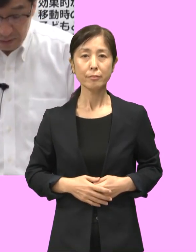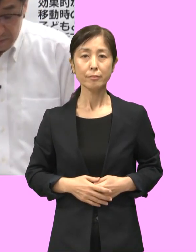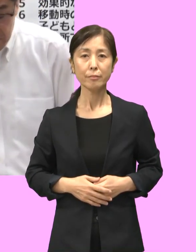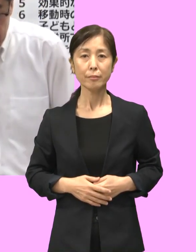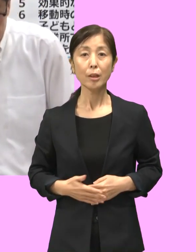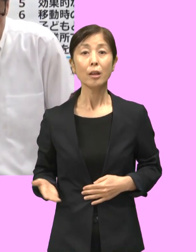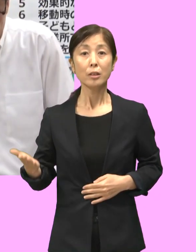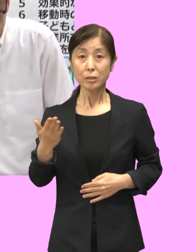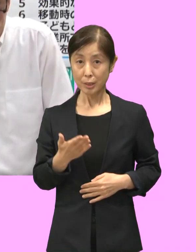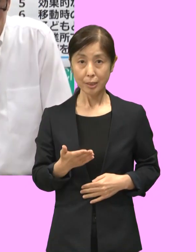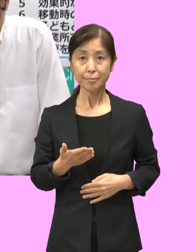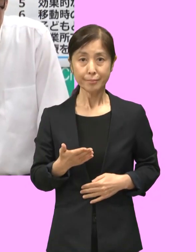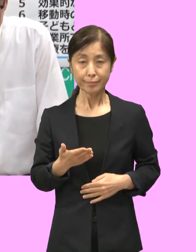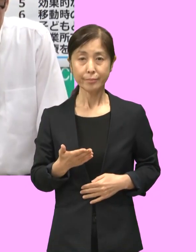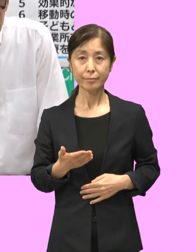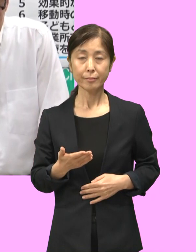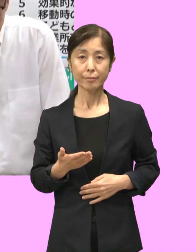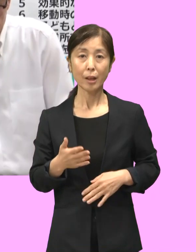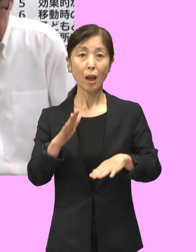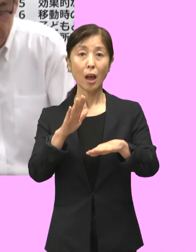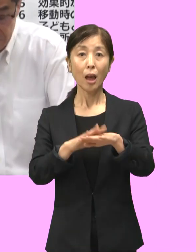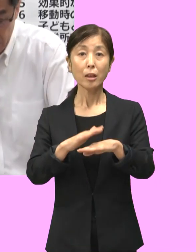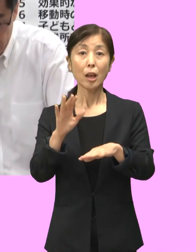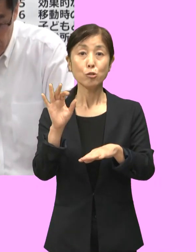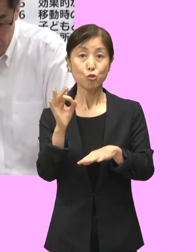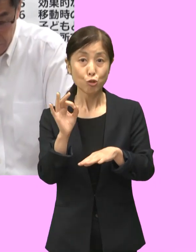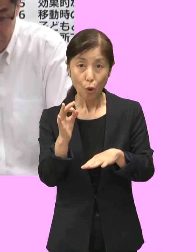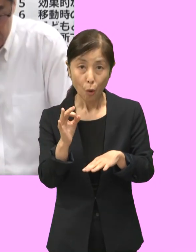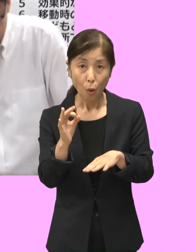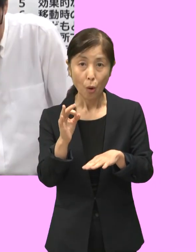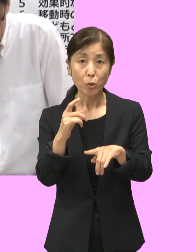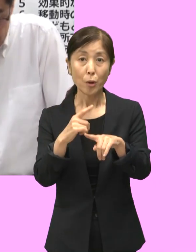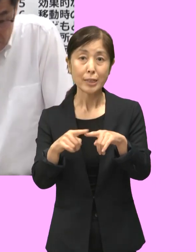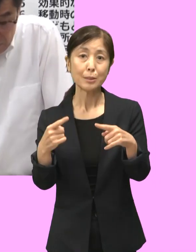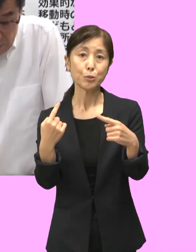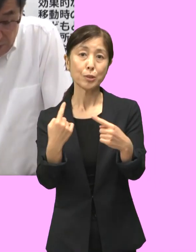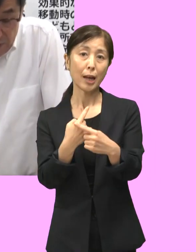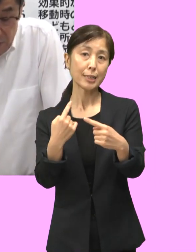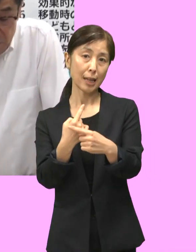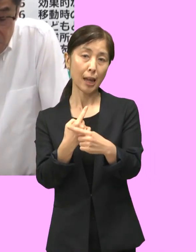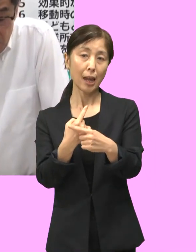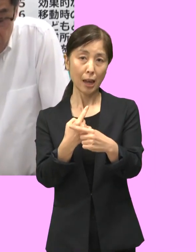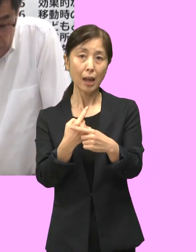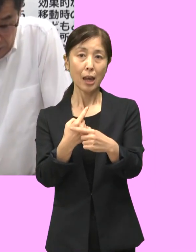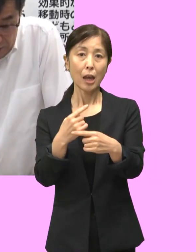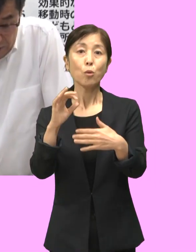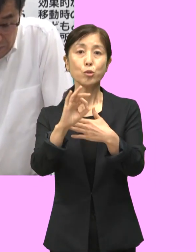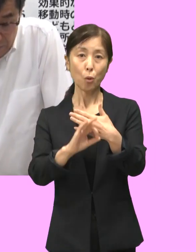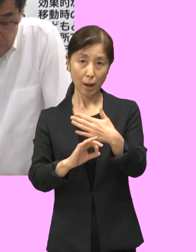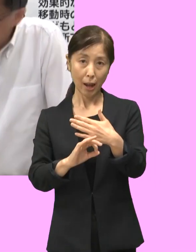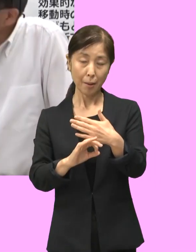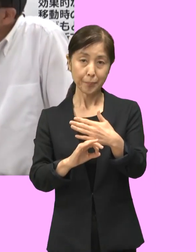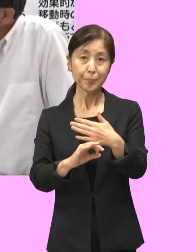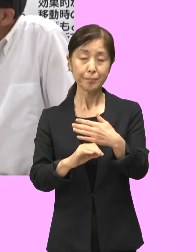それから6点目になりますが、手数料の一部改正条例であります。一つ目は